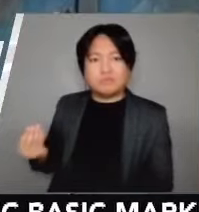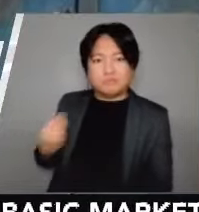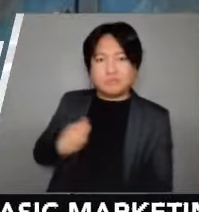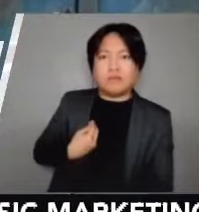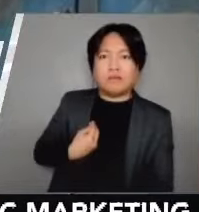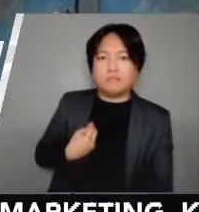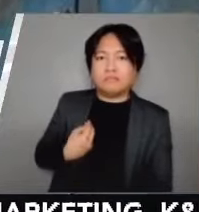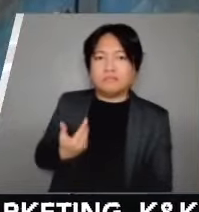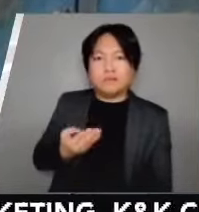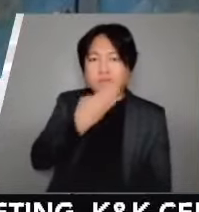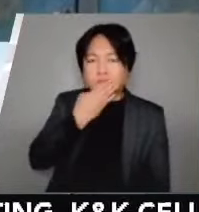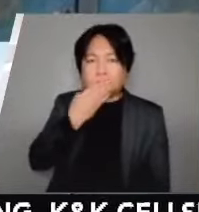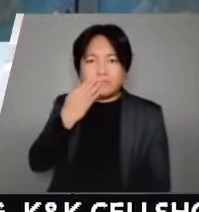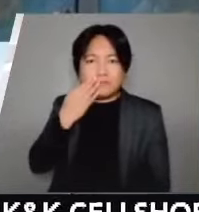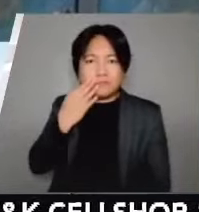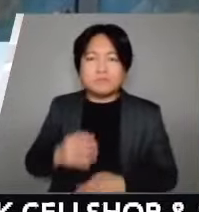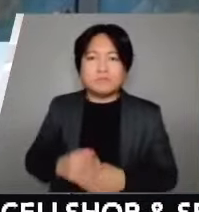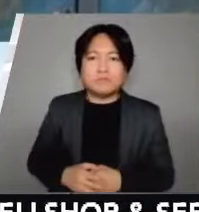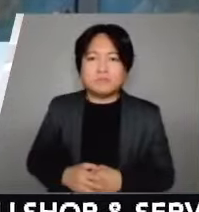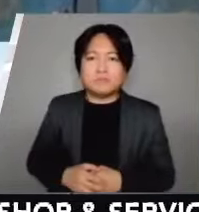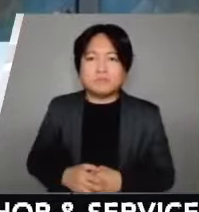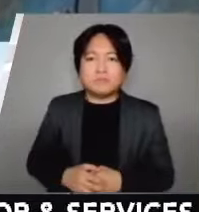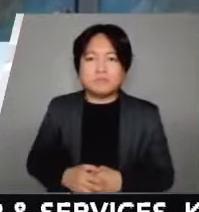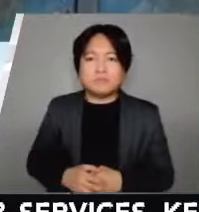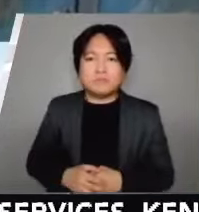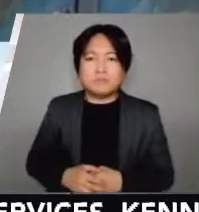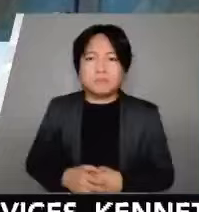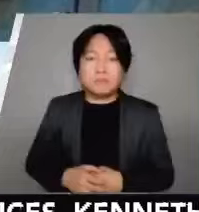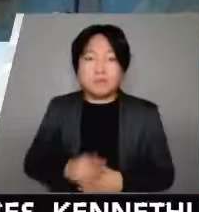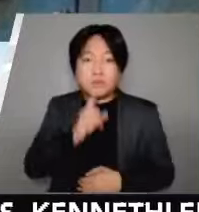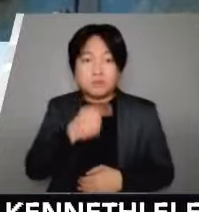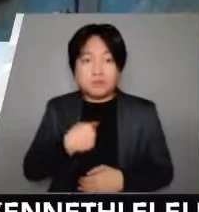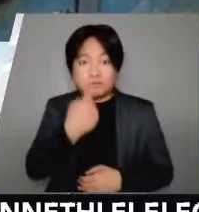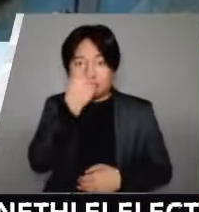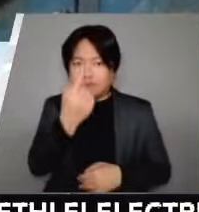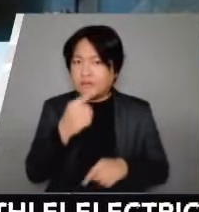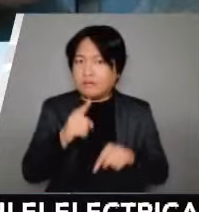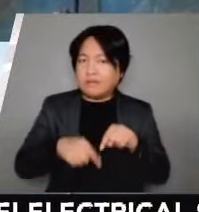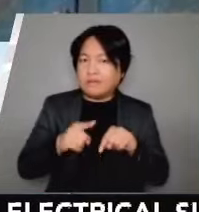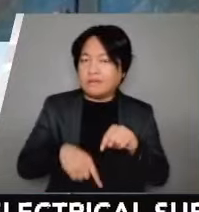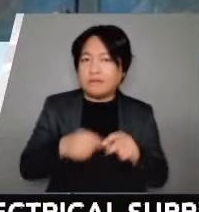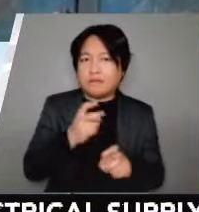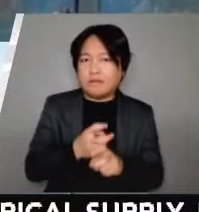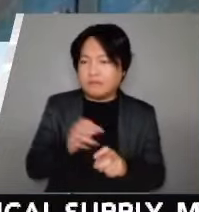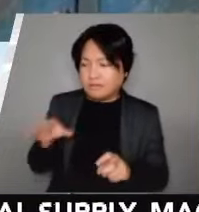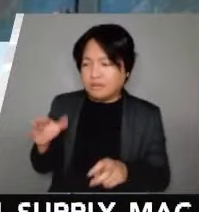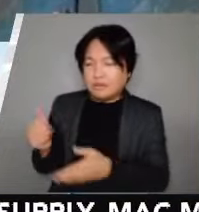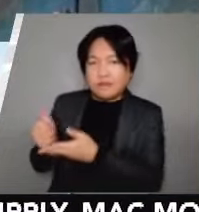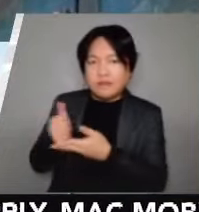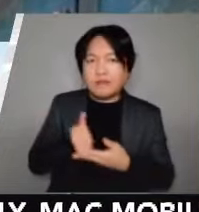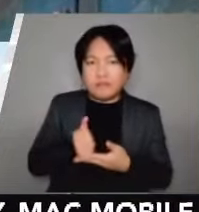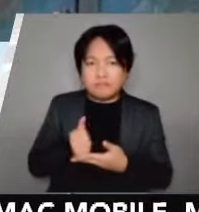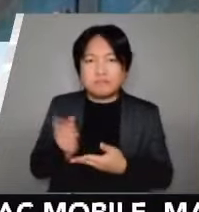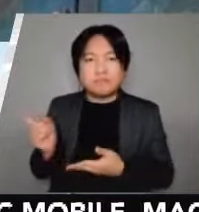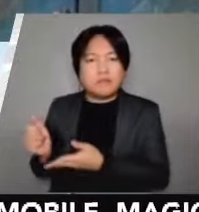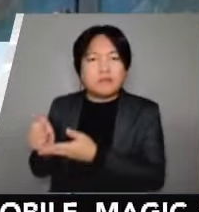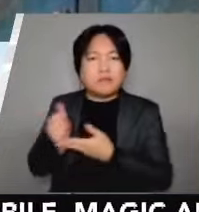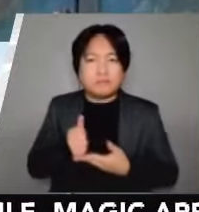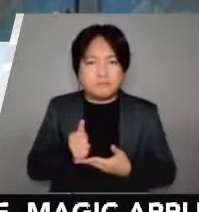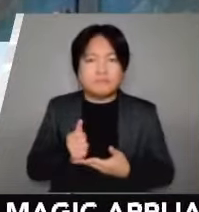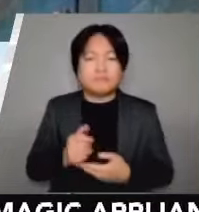sumakal? Dalawa po kami. Una po, hindi ko kaya pong mag-isa eh. Sabi ko, tulungan mo ako. Yun, tinulungan po ako. Dalawa na